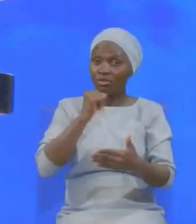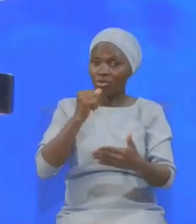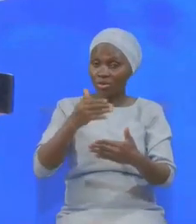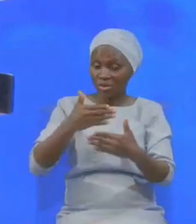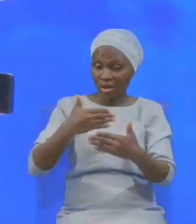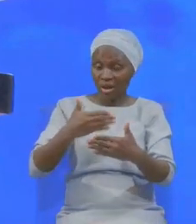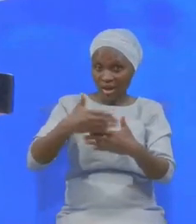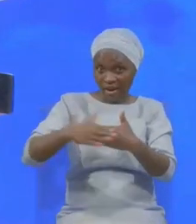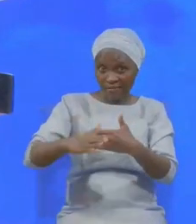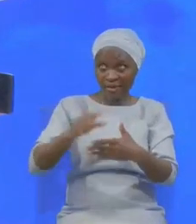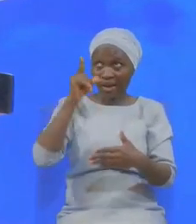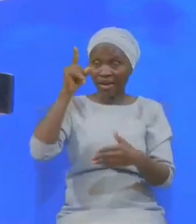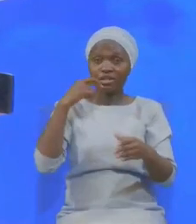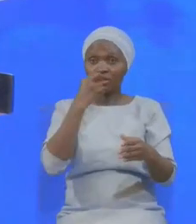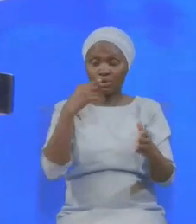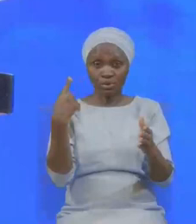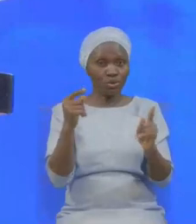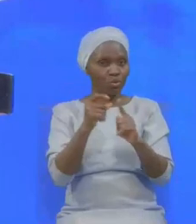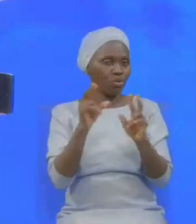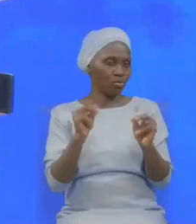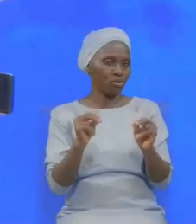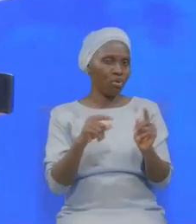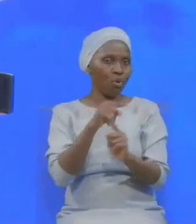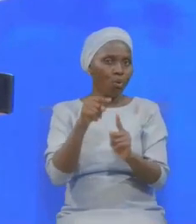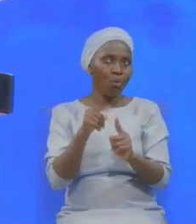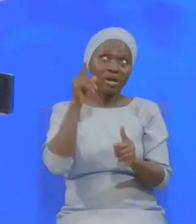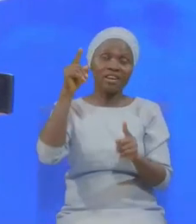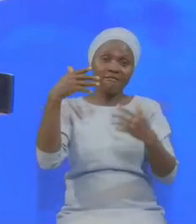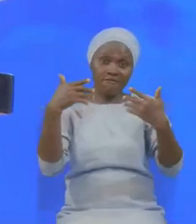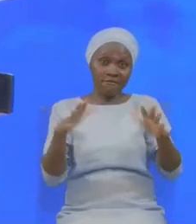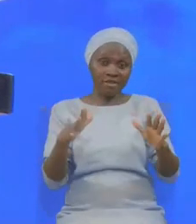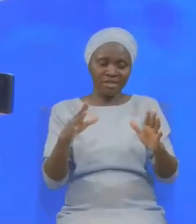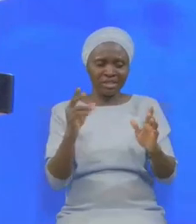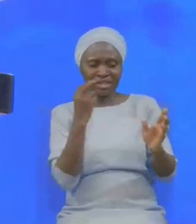non. Lorsqu'il a terminé de parler, non.